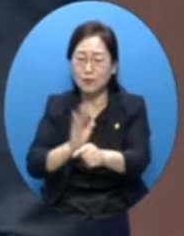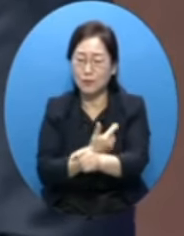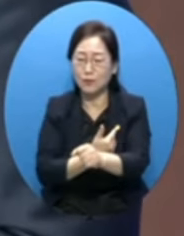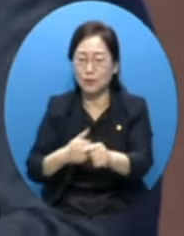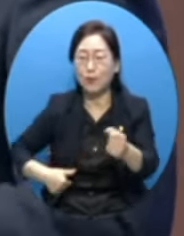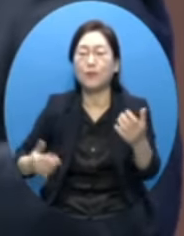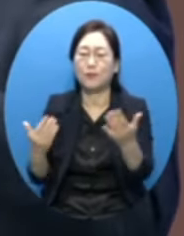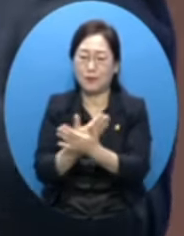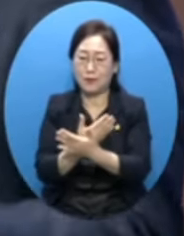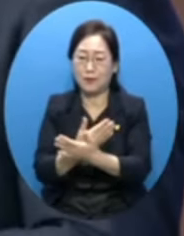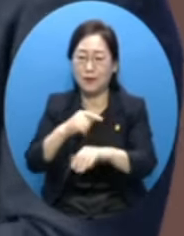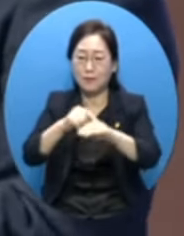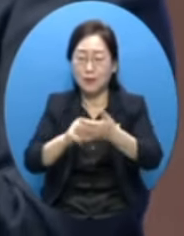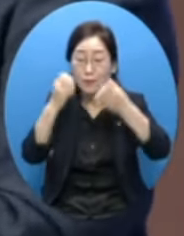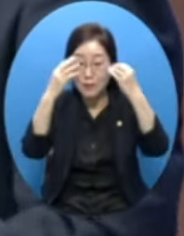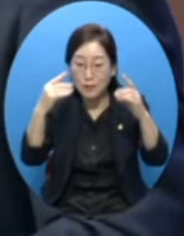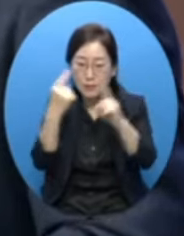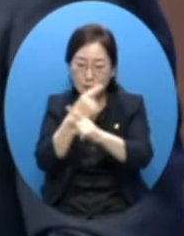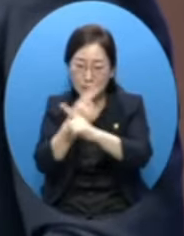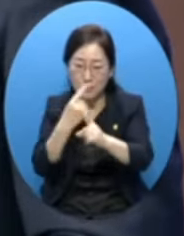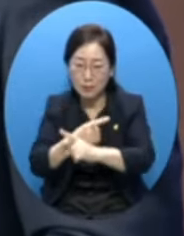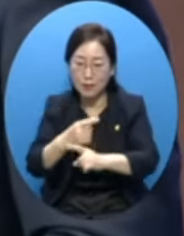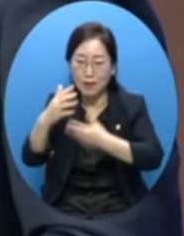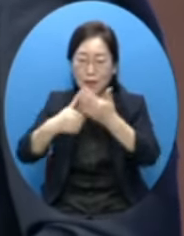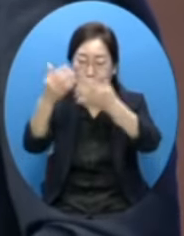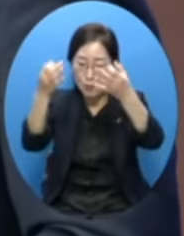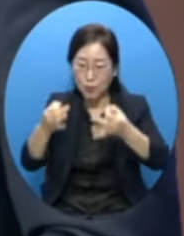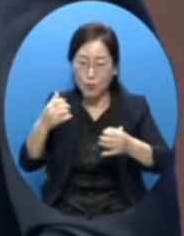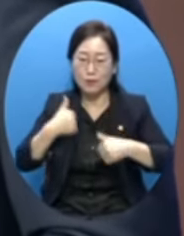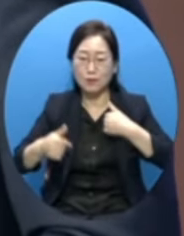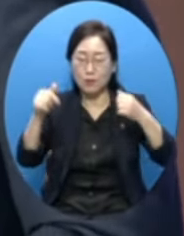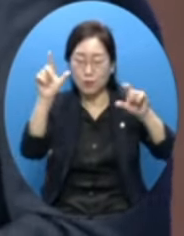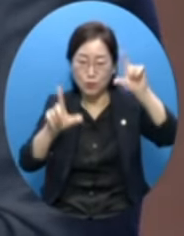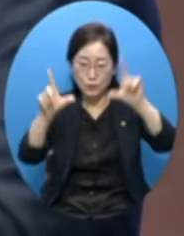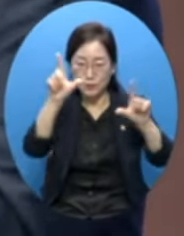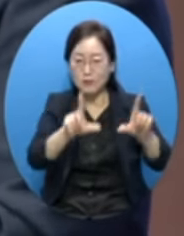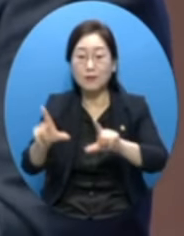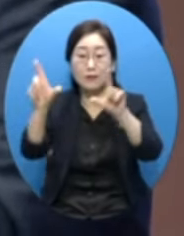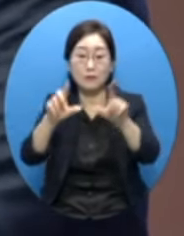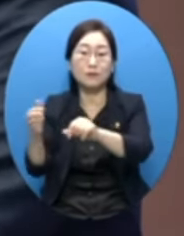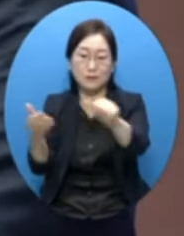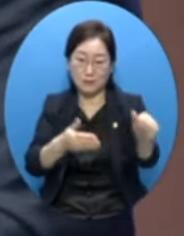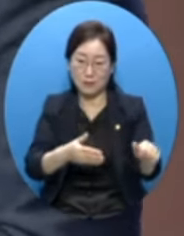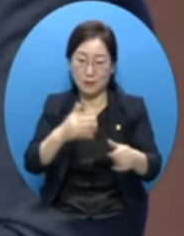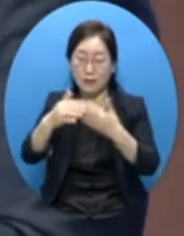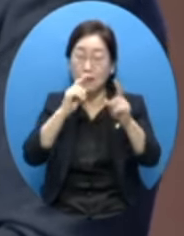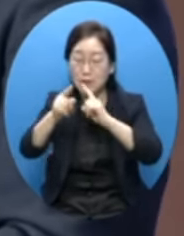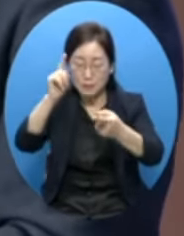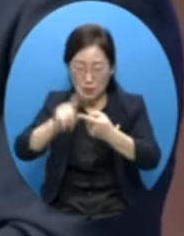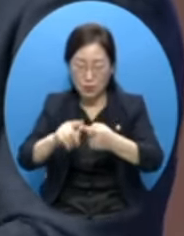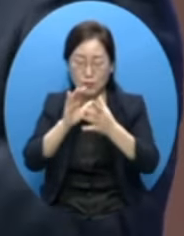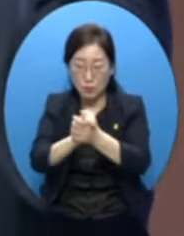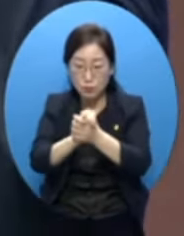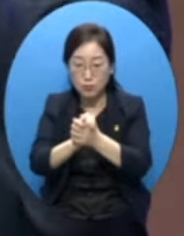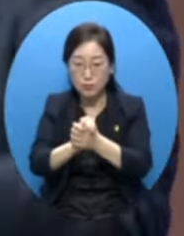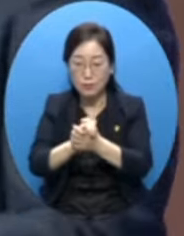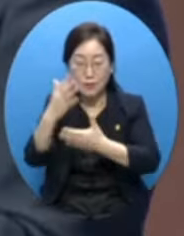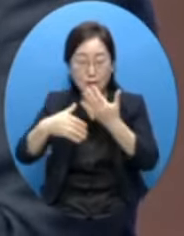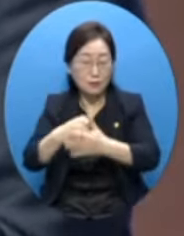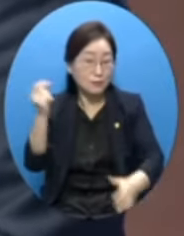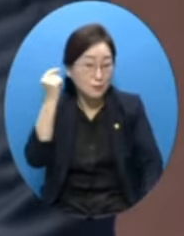회개하고 마음을 새롭게 하여 주님이 기뻐하시는 삶을 살아가는 우리 모두가 되어야 됩니다. 말씀을 잡고 기도해야 됩니다. 기도할 때 하나님께서